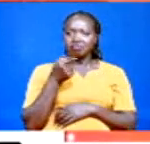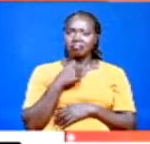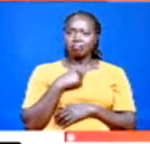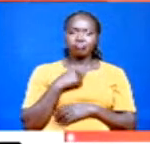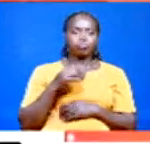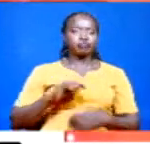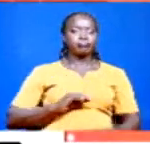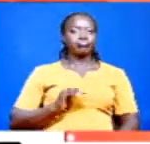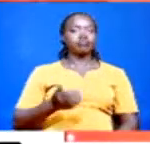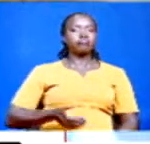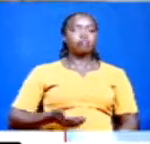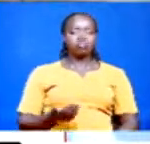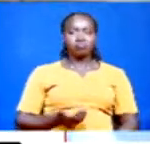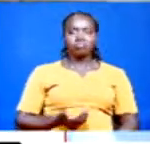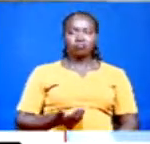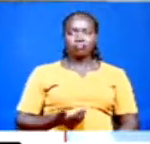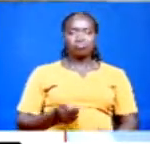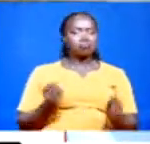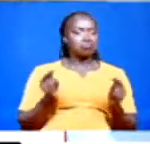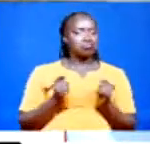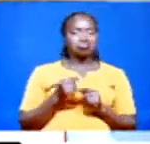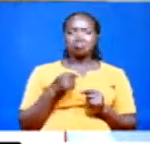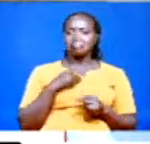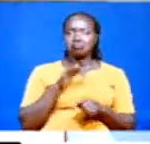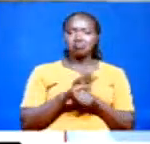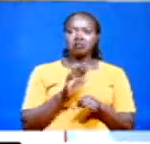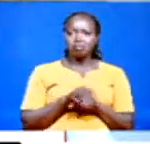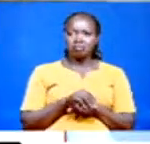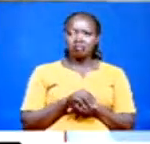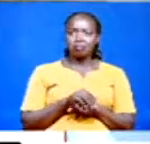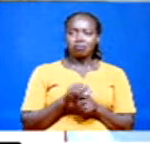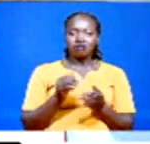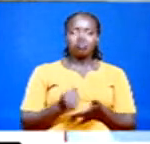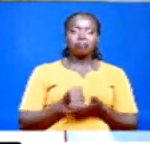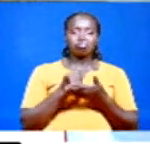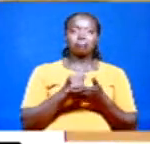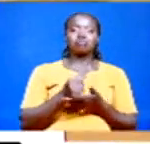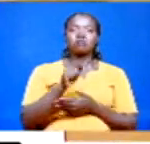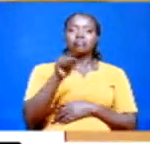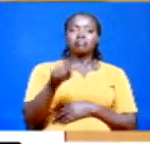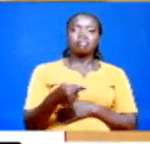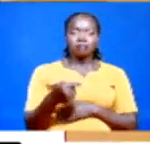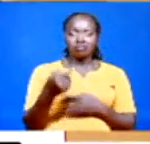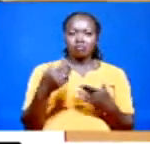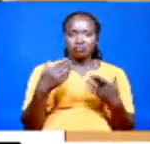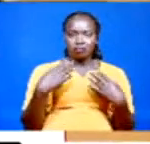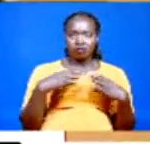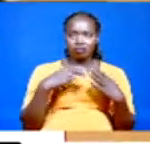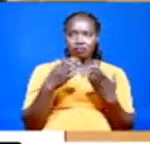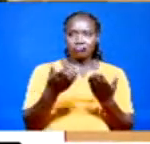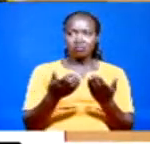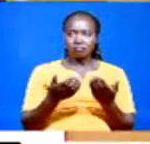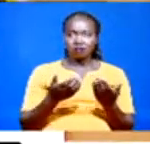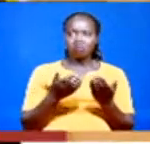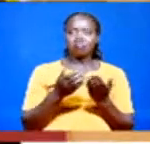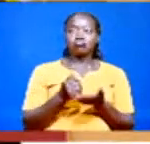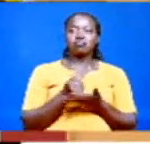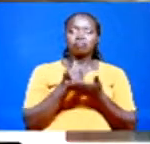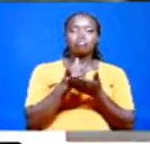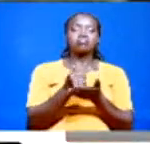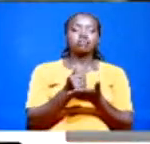pregnant. That thing was hurting me. Shirika hilo limesaidia watu 1,000 wanaohitaji